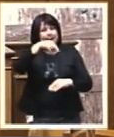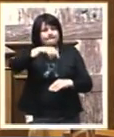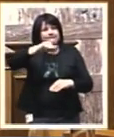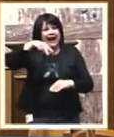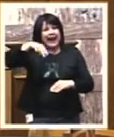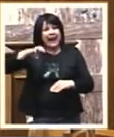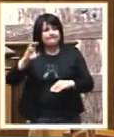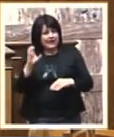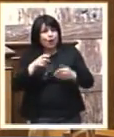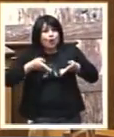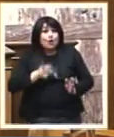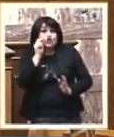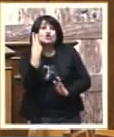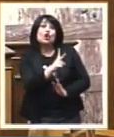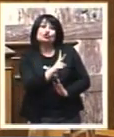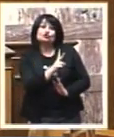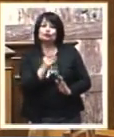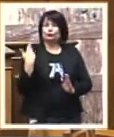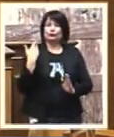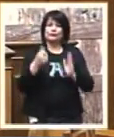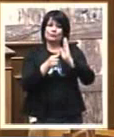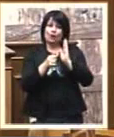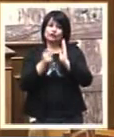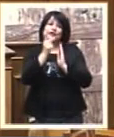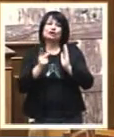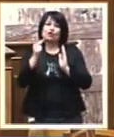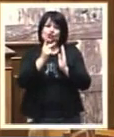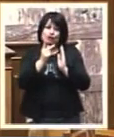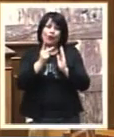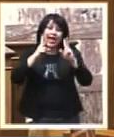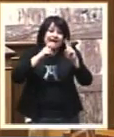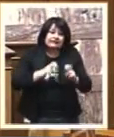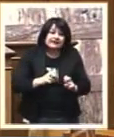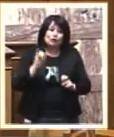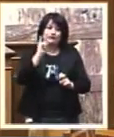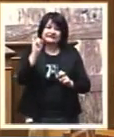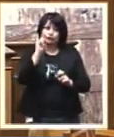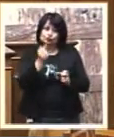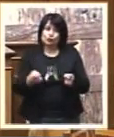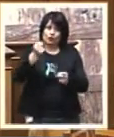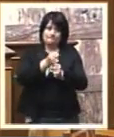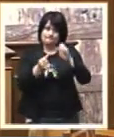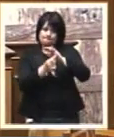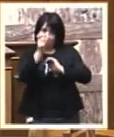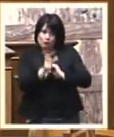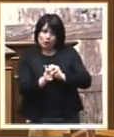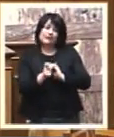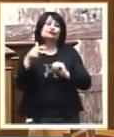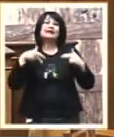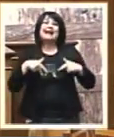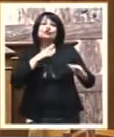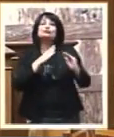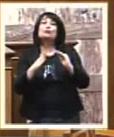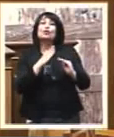πρόσφατα, ανακηρύχθηκε πρόεδρος του Παγκόσμιου Κοινολογικού Ερευνητικού Ινστιτούτου και Επιτροπής για το κράτος πρόνοιας